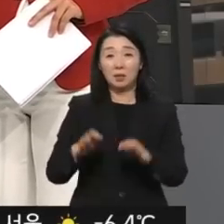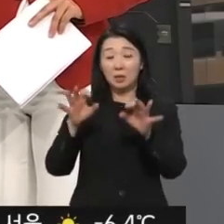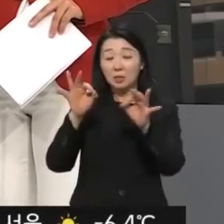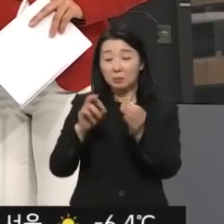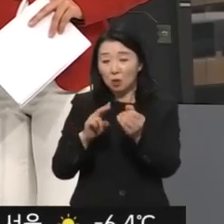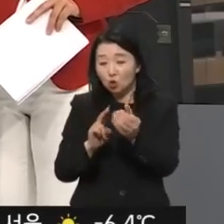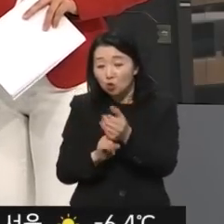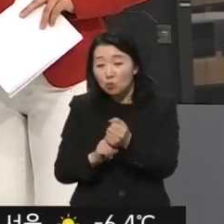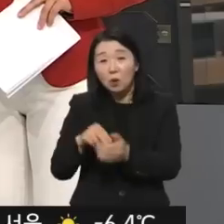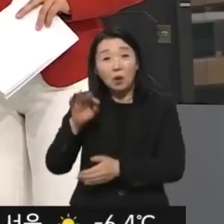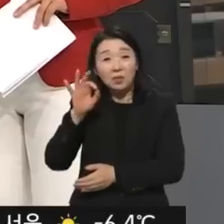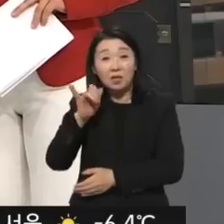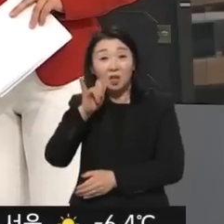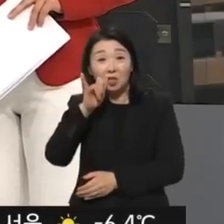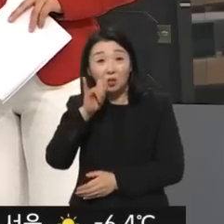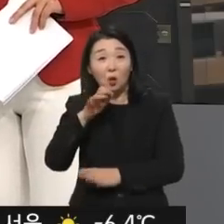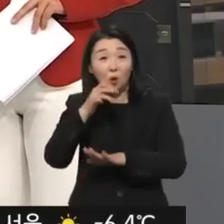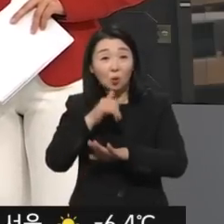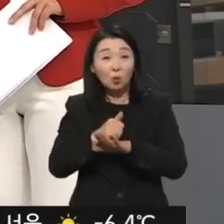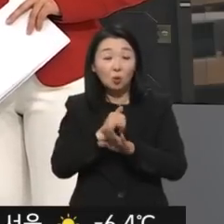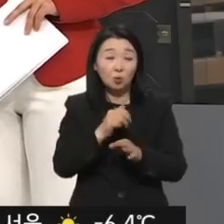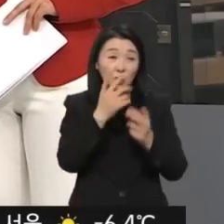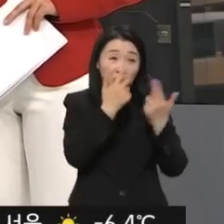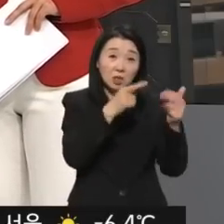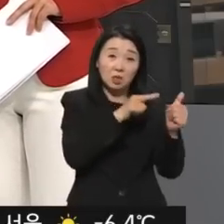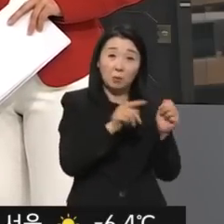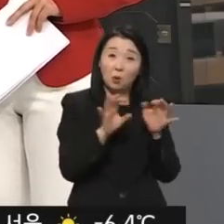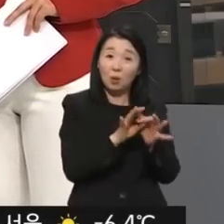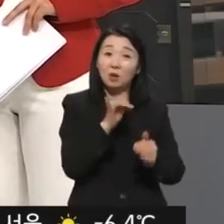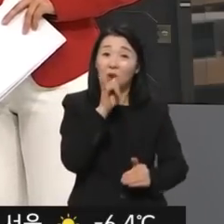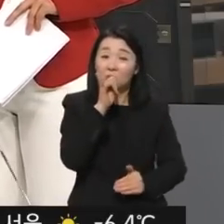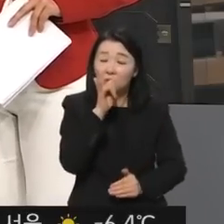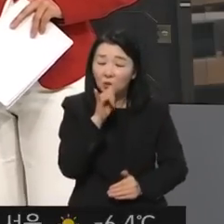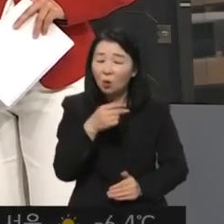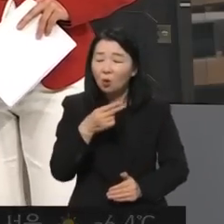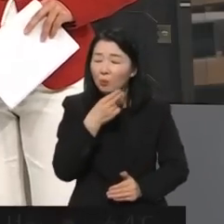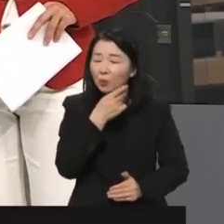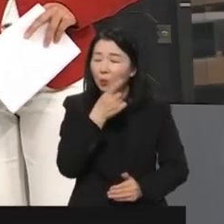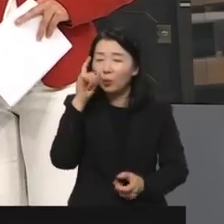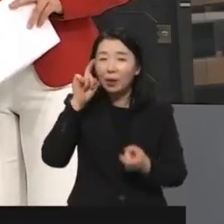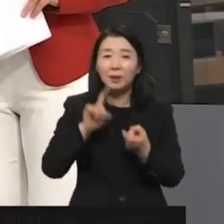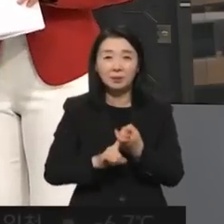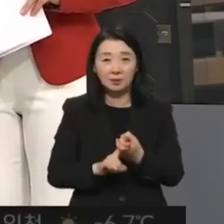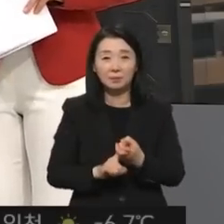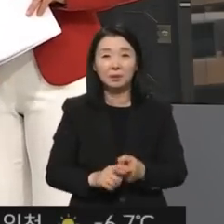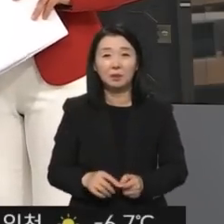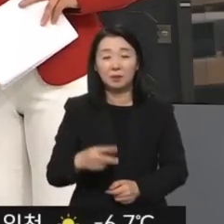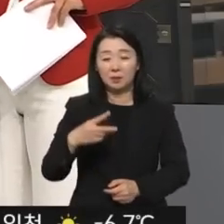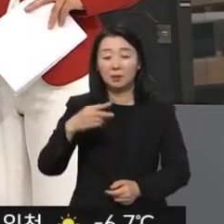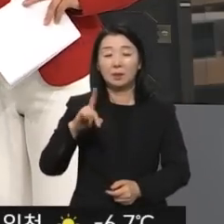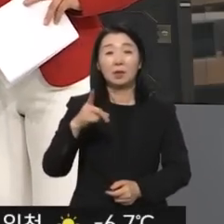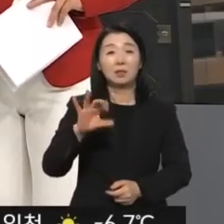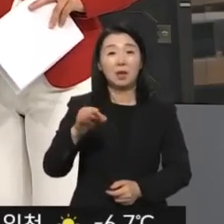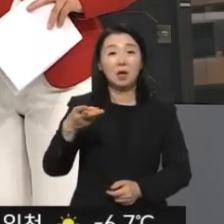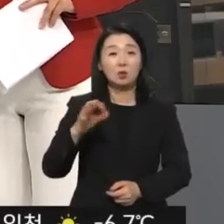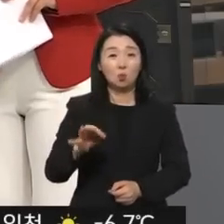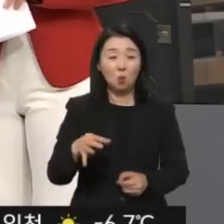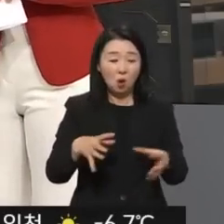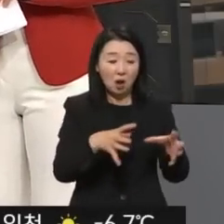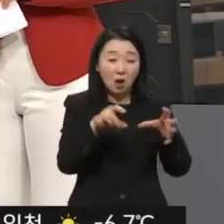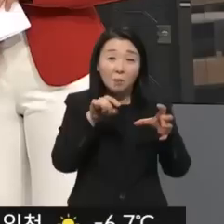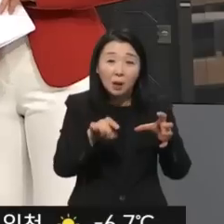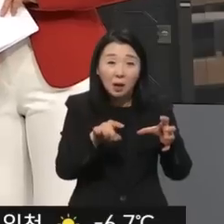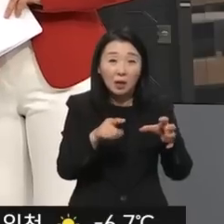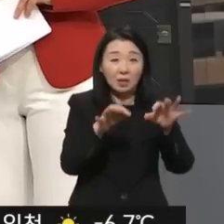은닉 재산이 있다면 결국은 이 대표와 연관이 있는지 이 부분이 관심이죠. 이 대장동 패밀리인 김 씨와